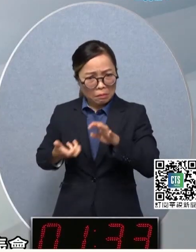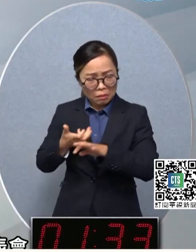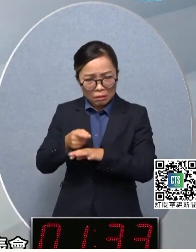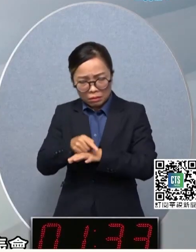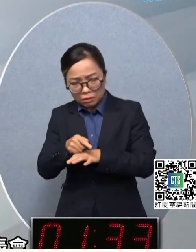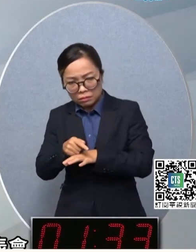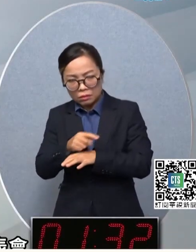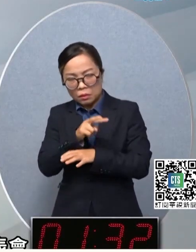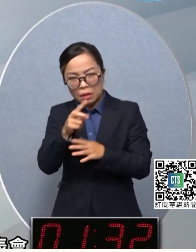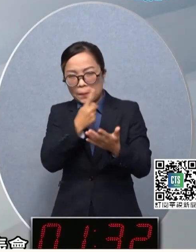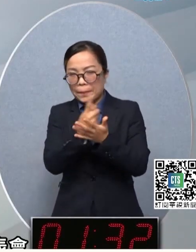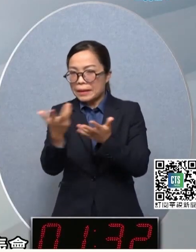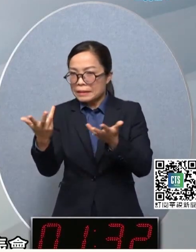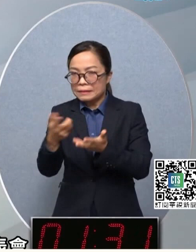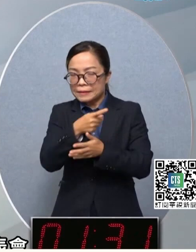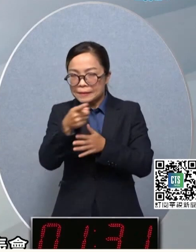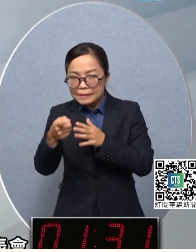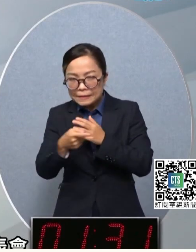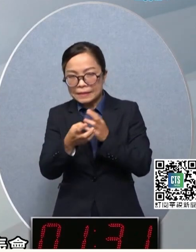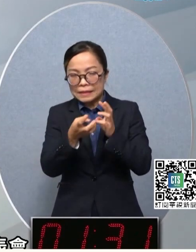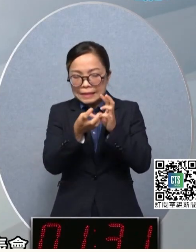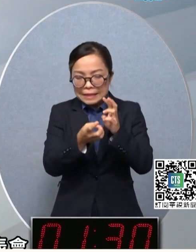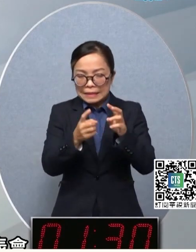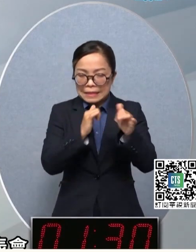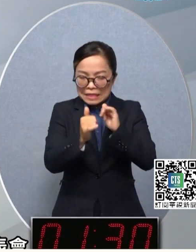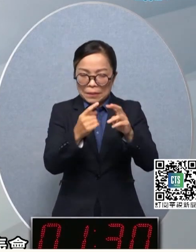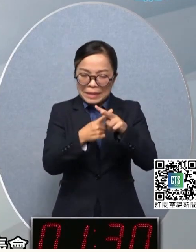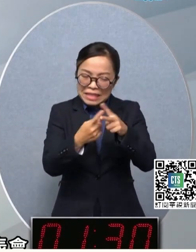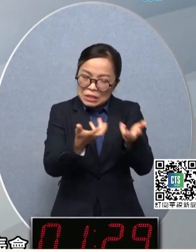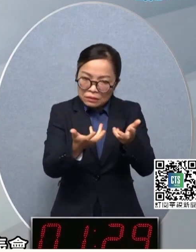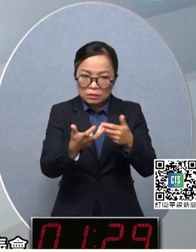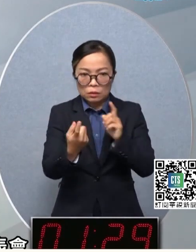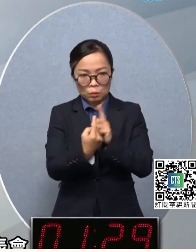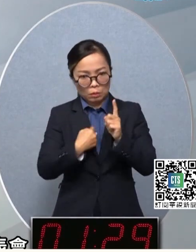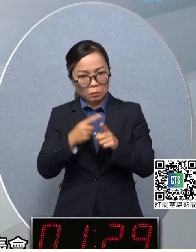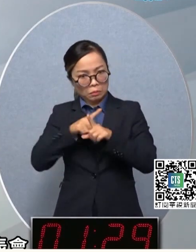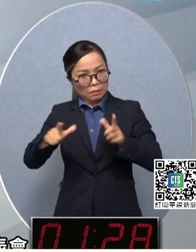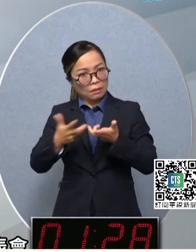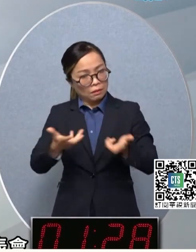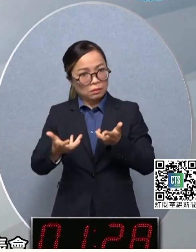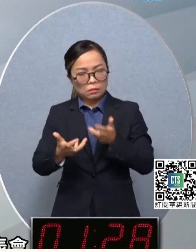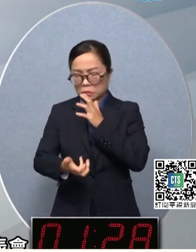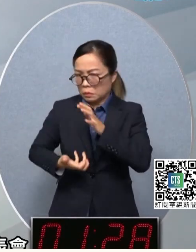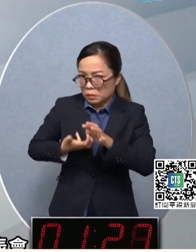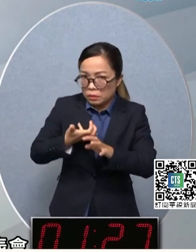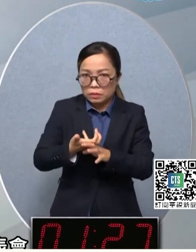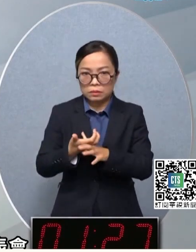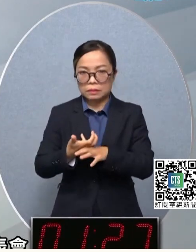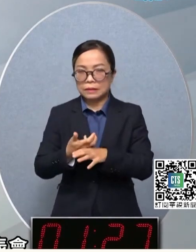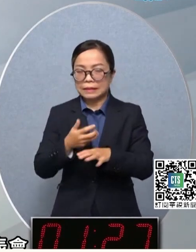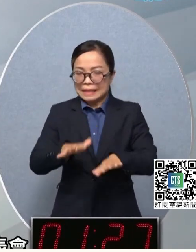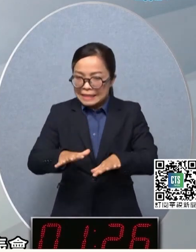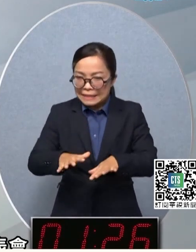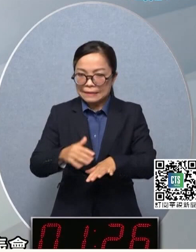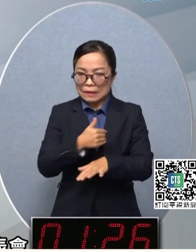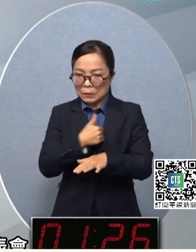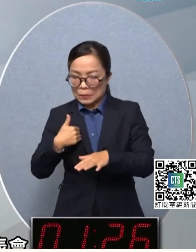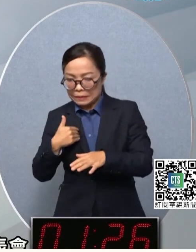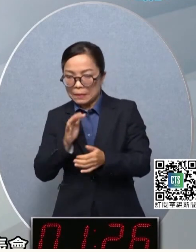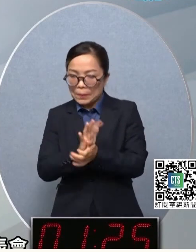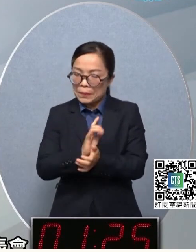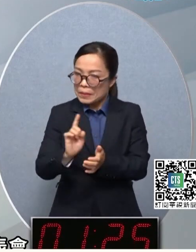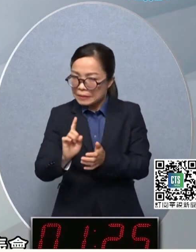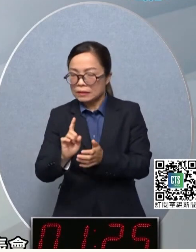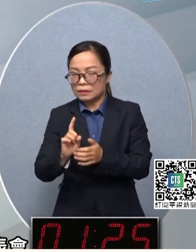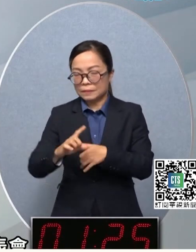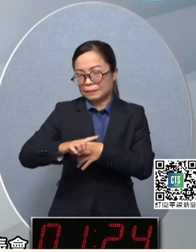情，他们的小事，都是我的大事，我都用全心全力的把握我现在能够为他们服务的